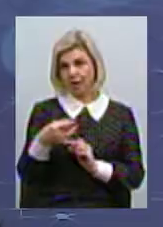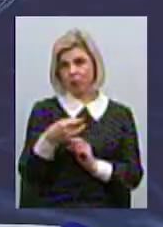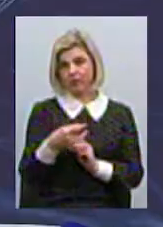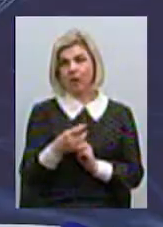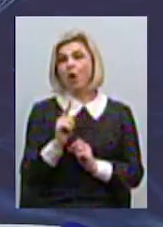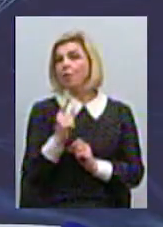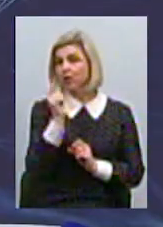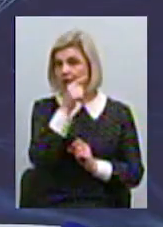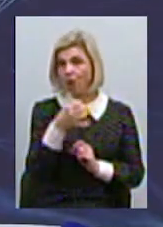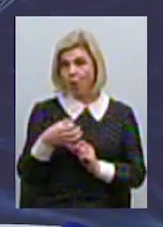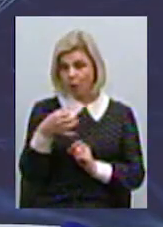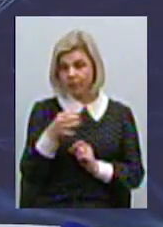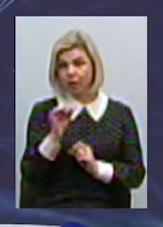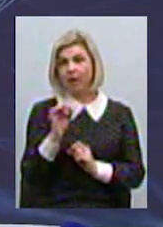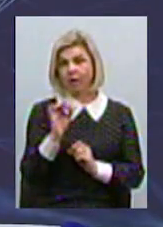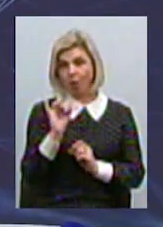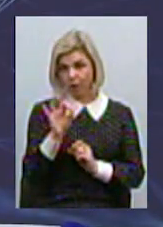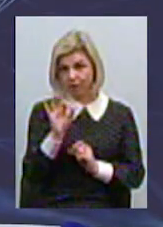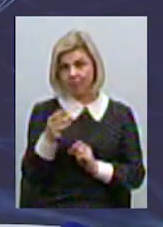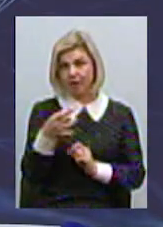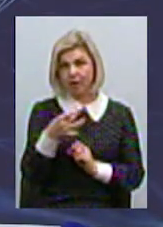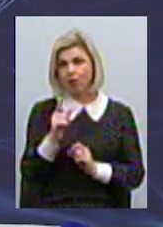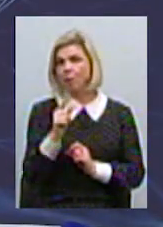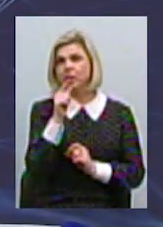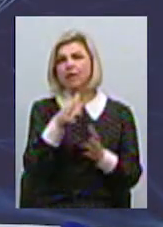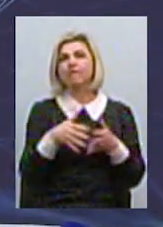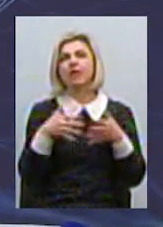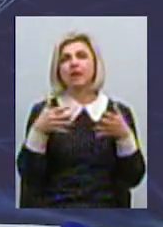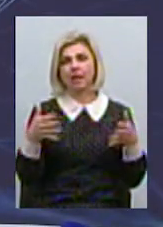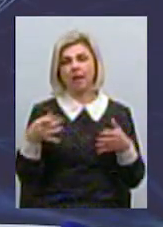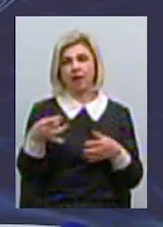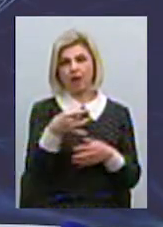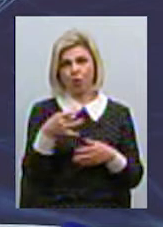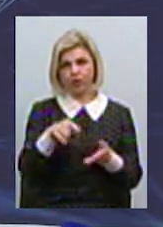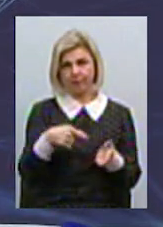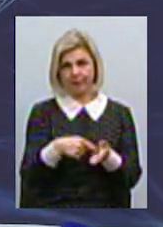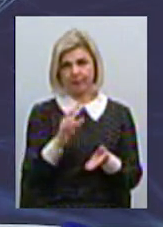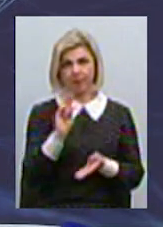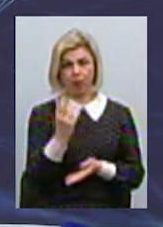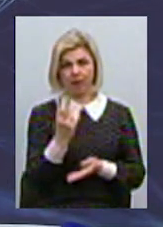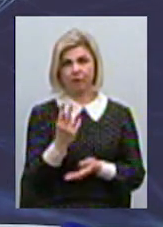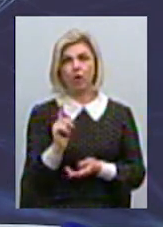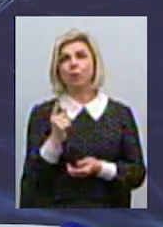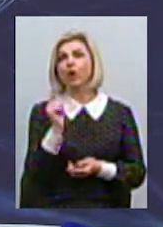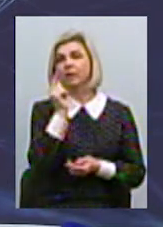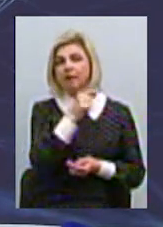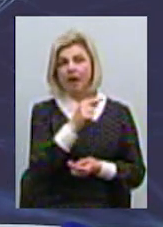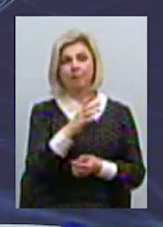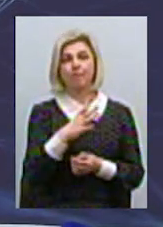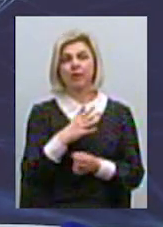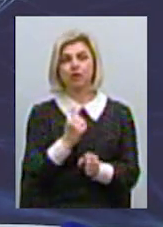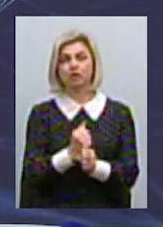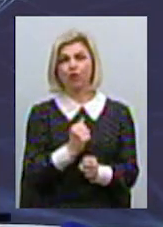саме в Корабельному? Тому що це великий район міста Миколаїв. Тому що там були